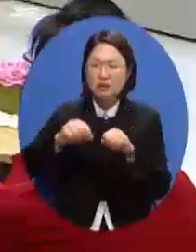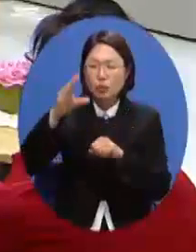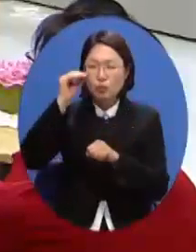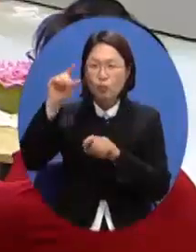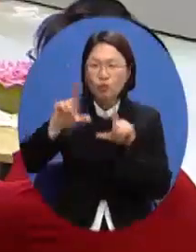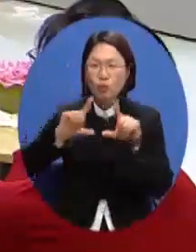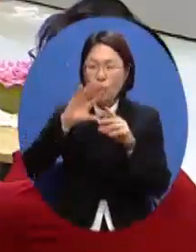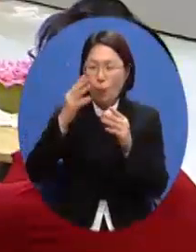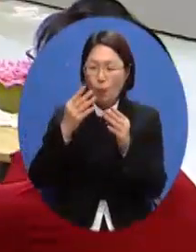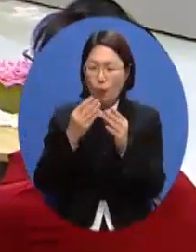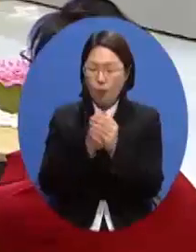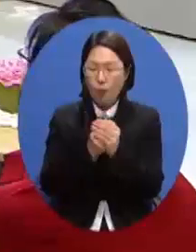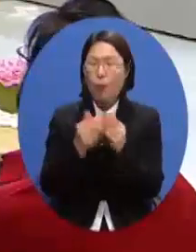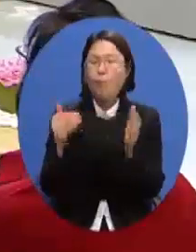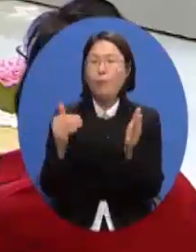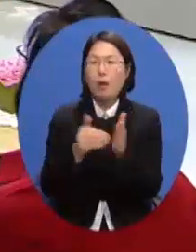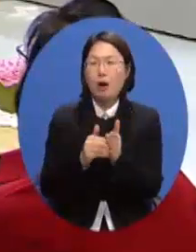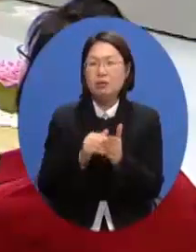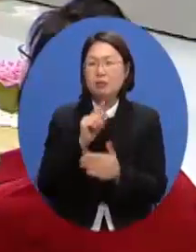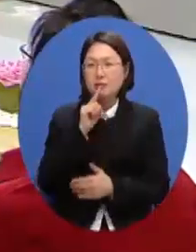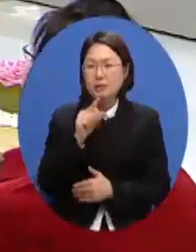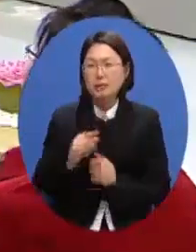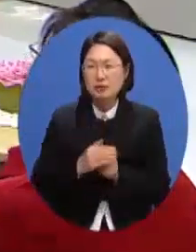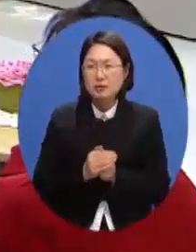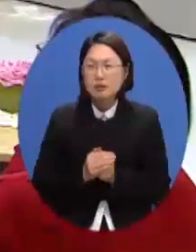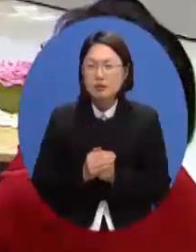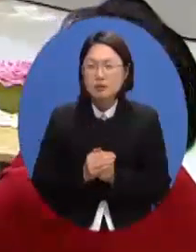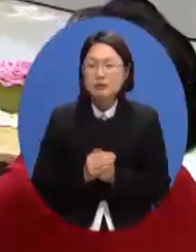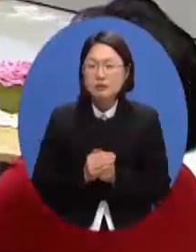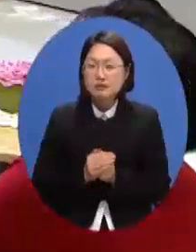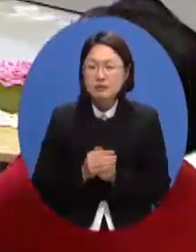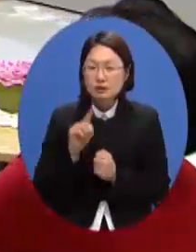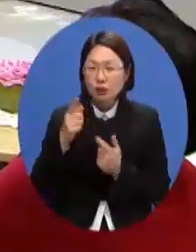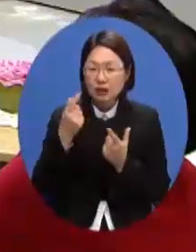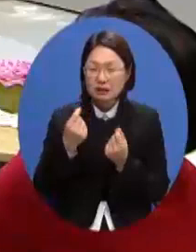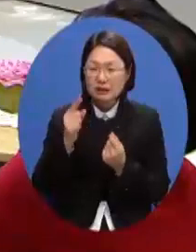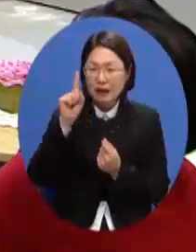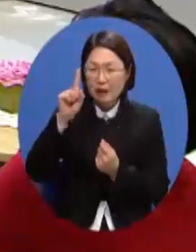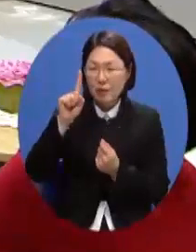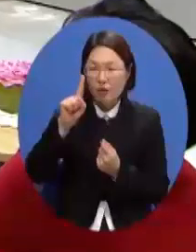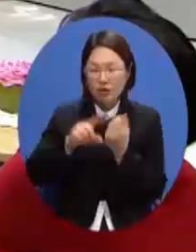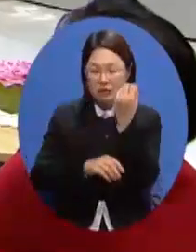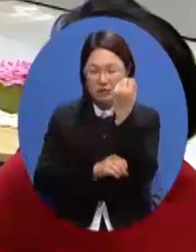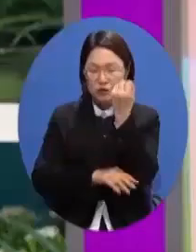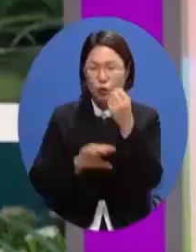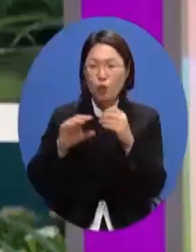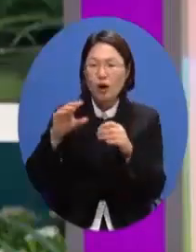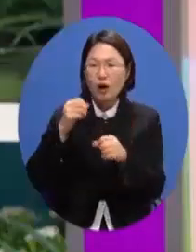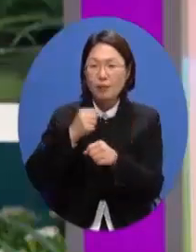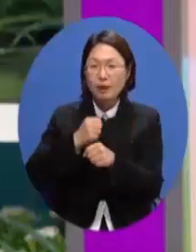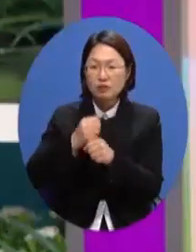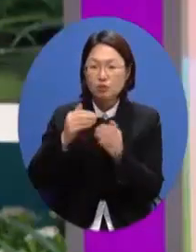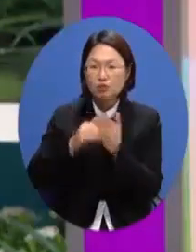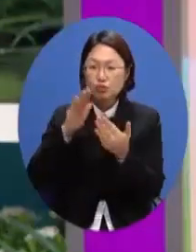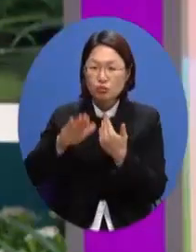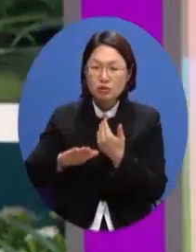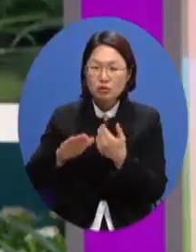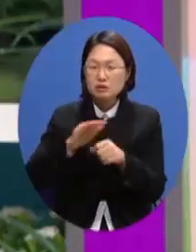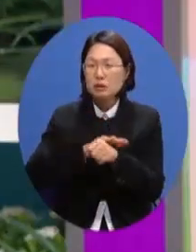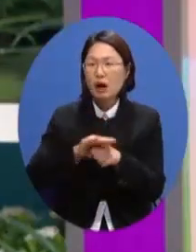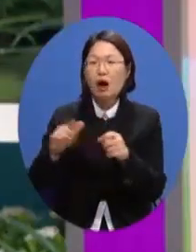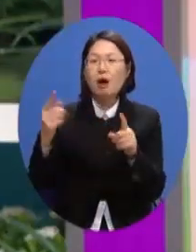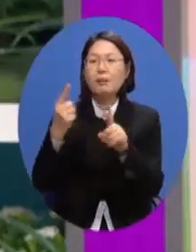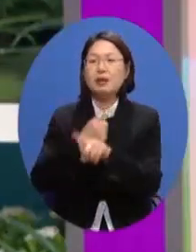다 완성이 된대요. 그래서 한번 이렇게 일단 기초가 형성이 되면 웬만해서는 잘 안